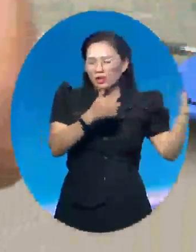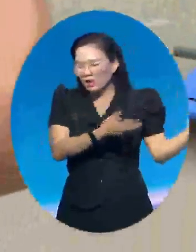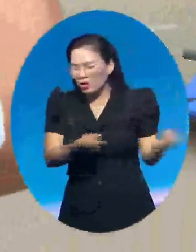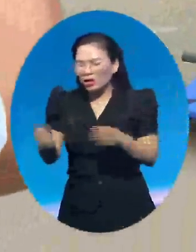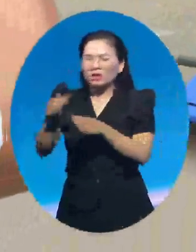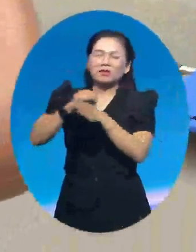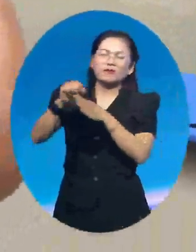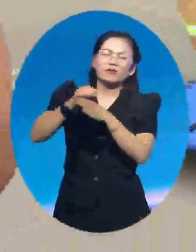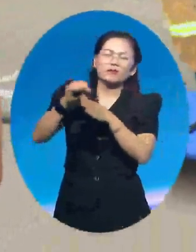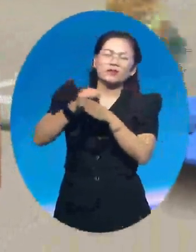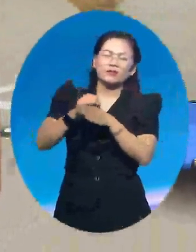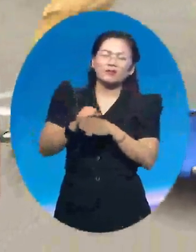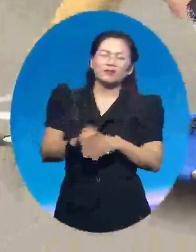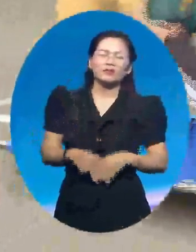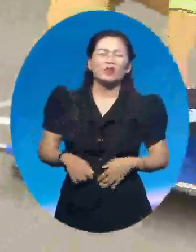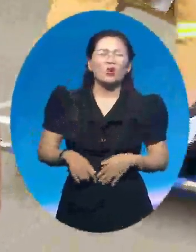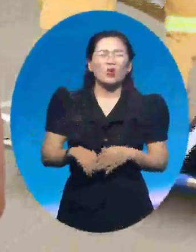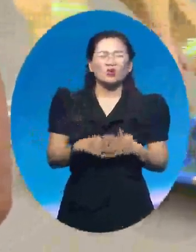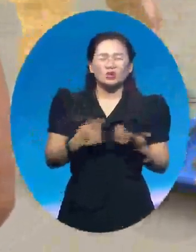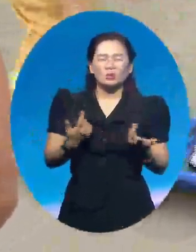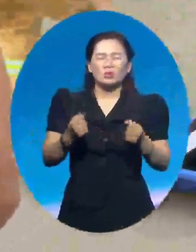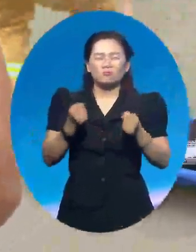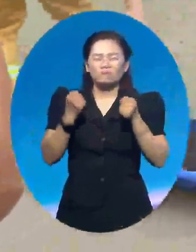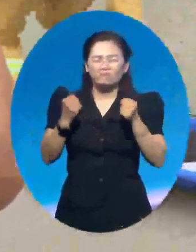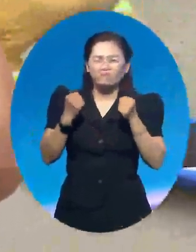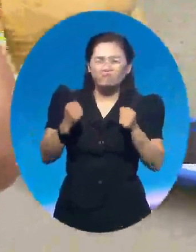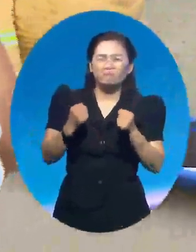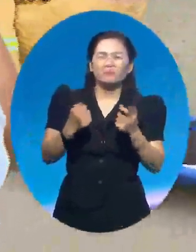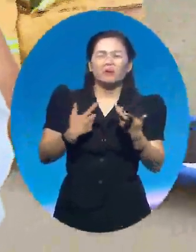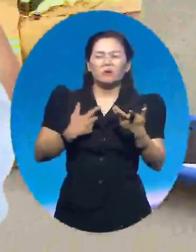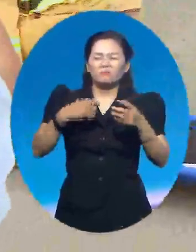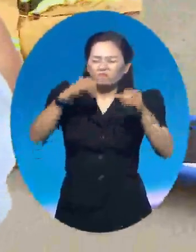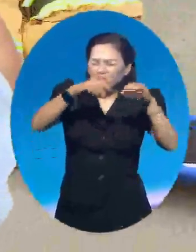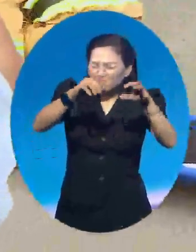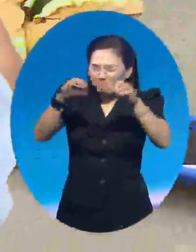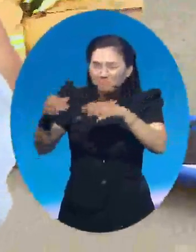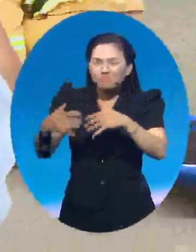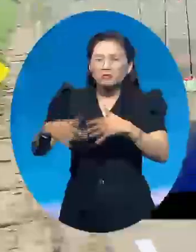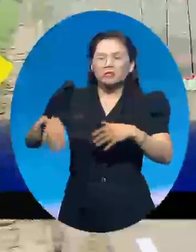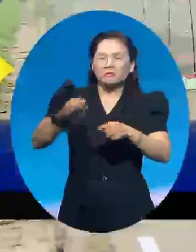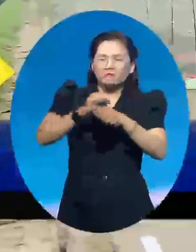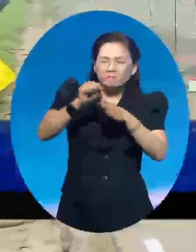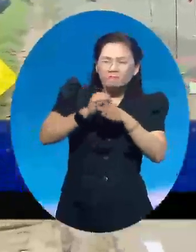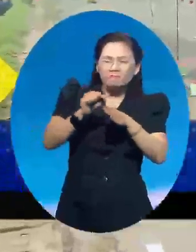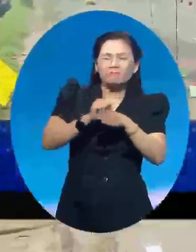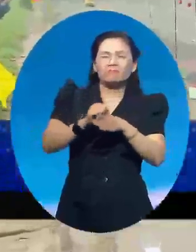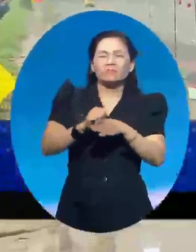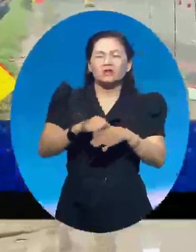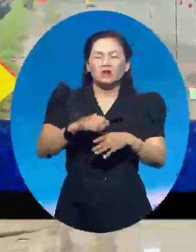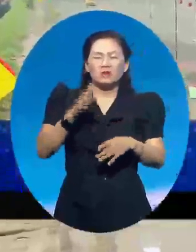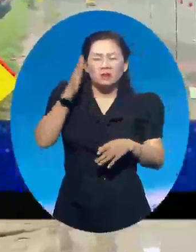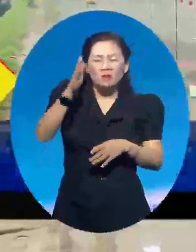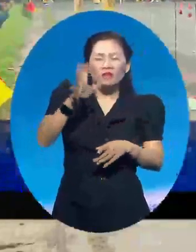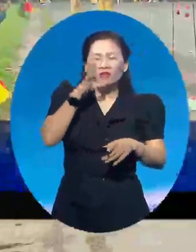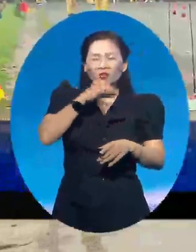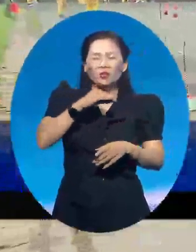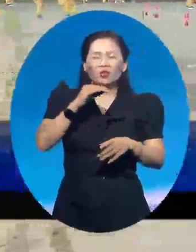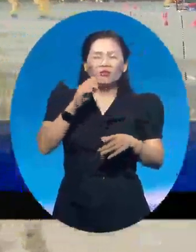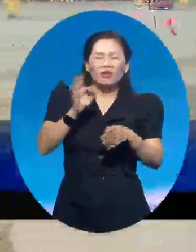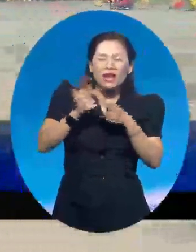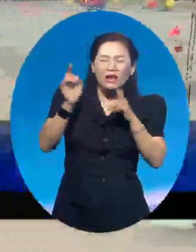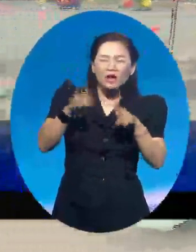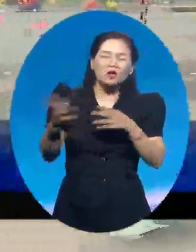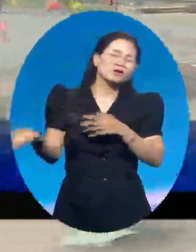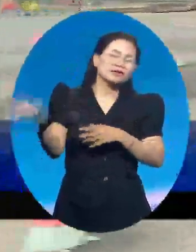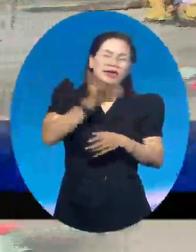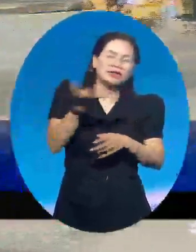sở. Hội thao nhằm tiếp tục xây dựng, củng cố lực lượng phòng cháy chữa cháy cơ sở, dân phòng, đáp ứng yêu cầu công tác phòng cháy chữa cháy và cứu nạn cứu hộ